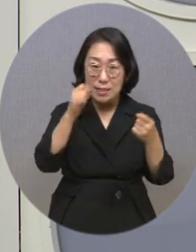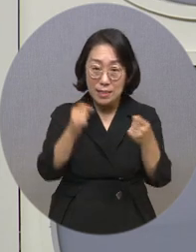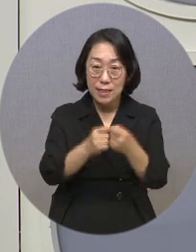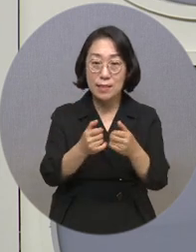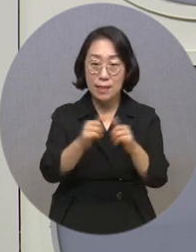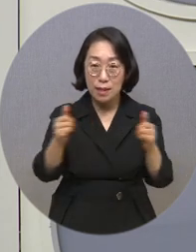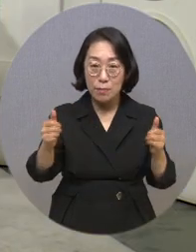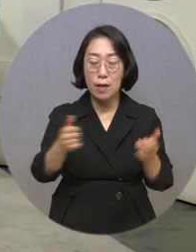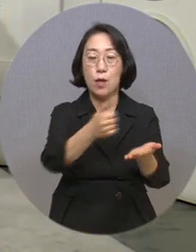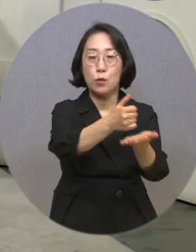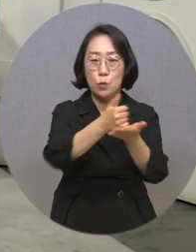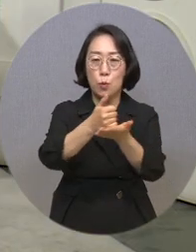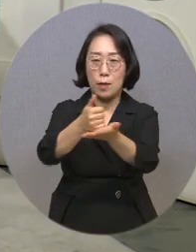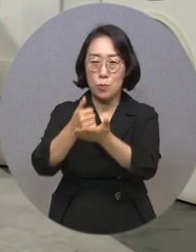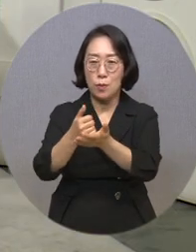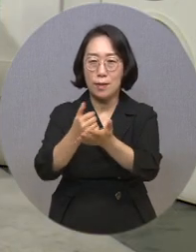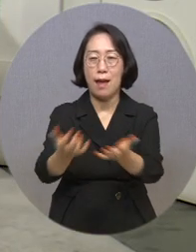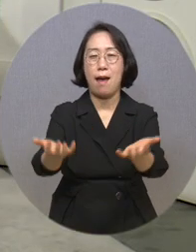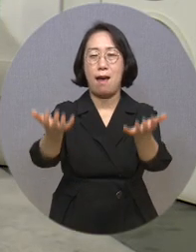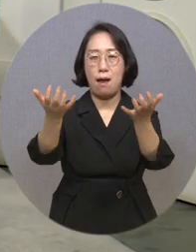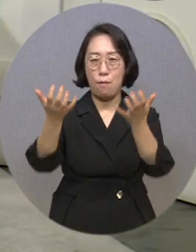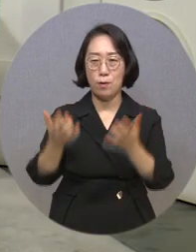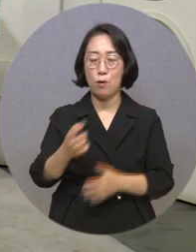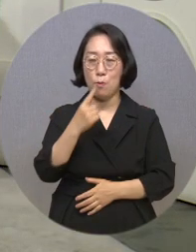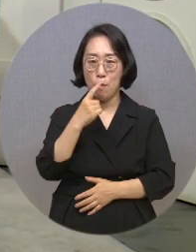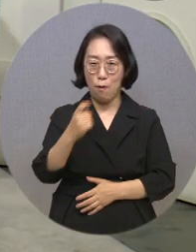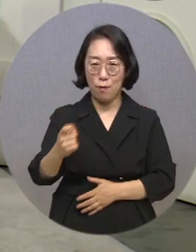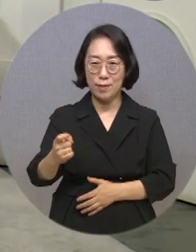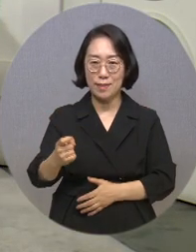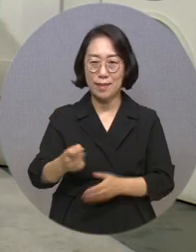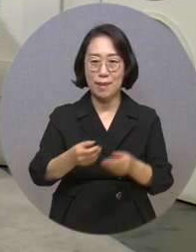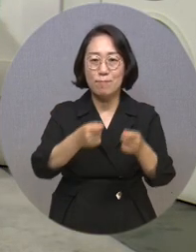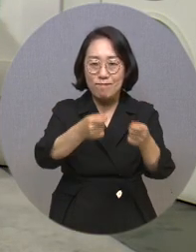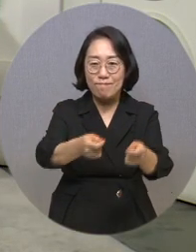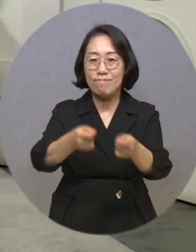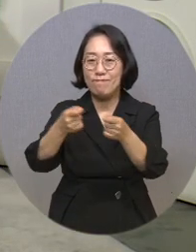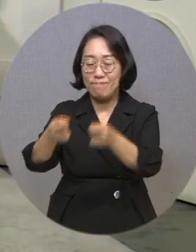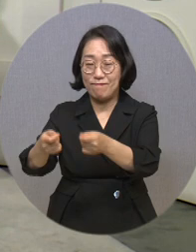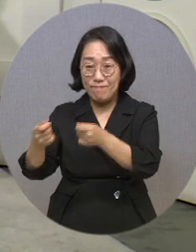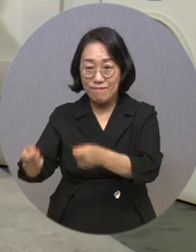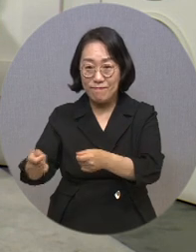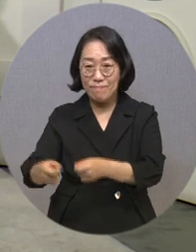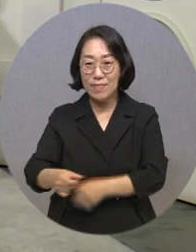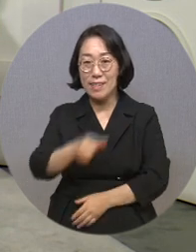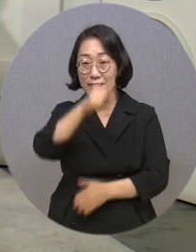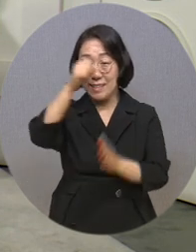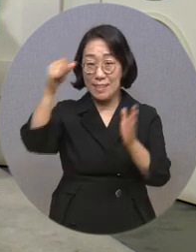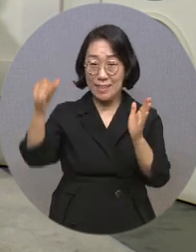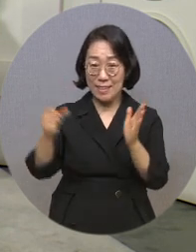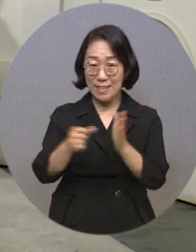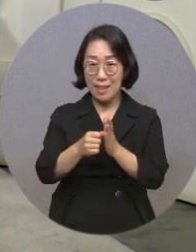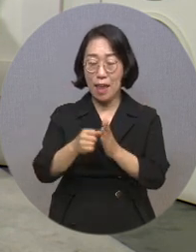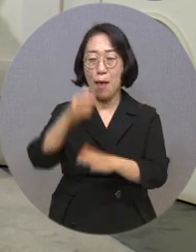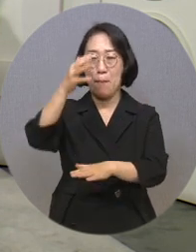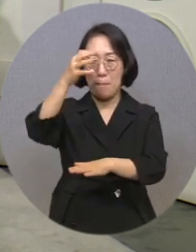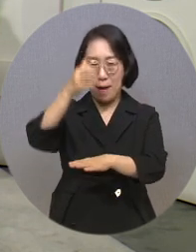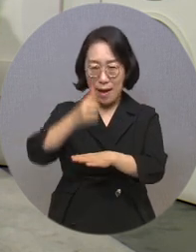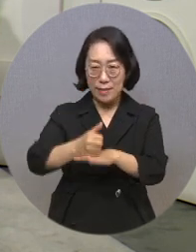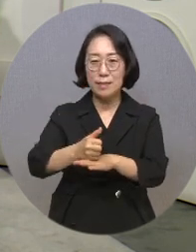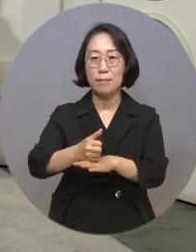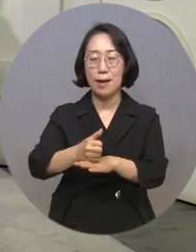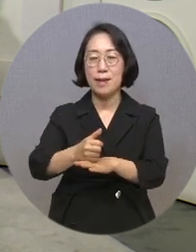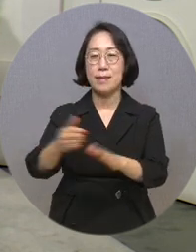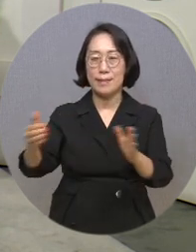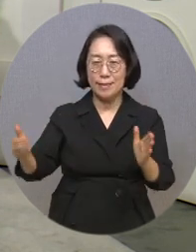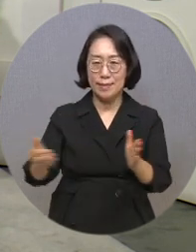다 초대해가지고 이제 멋지게 작품 다 나눠드리면서 인생을 아주 아름답게 마무리하겠다는 꿈을 갖고